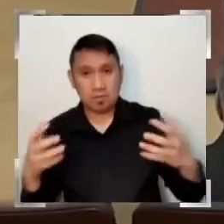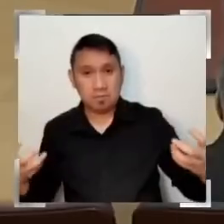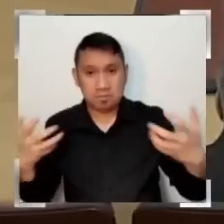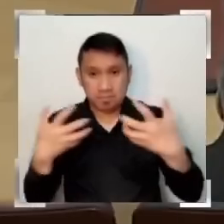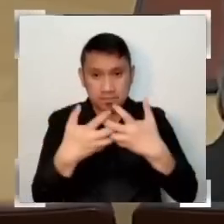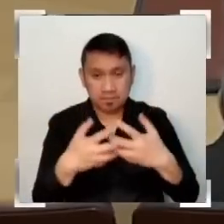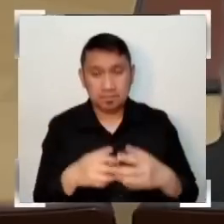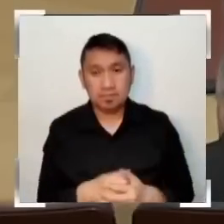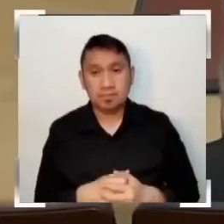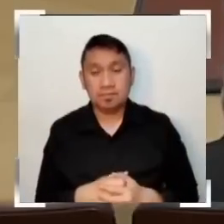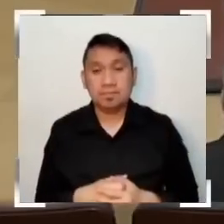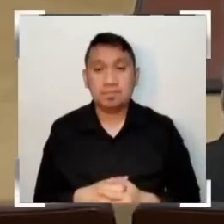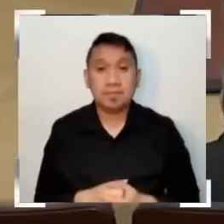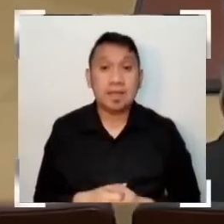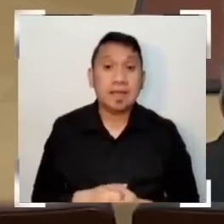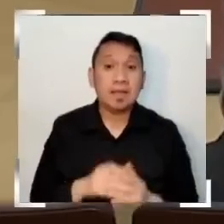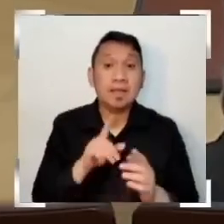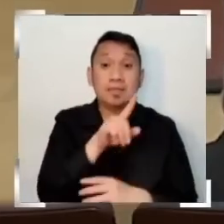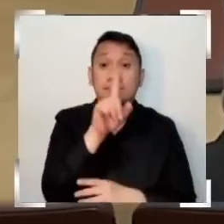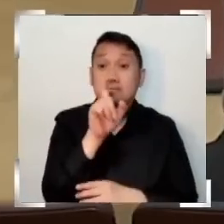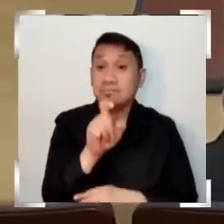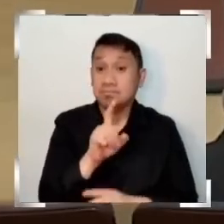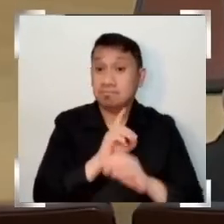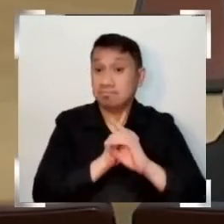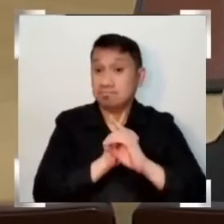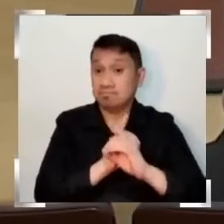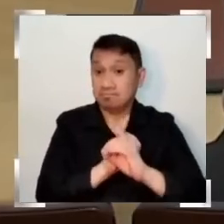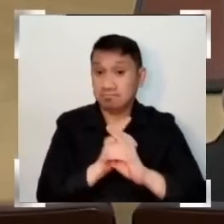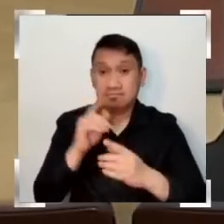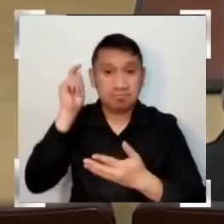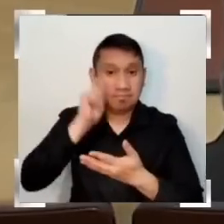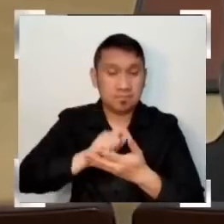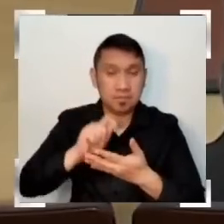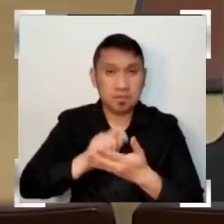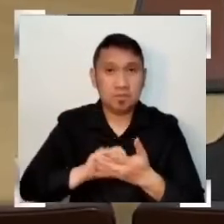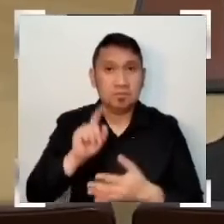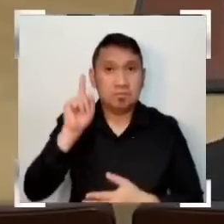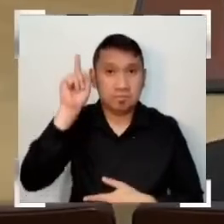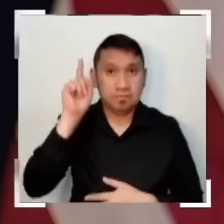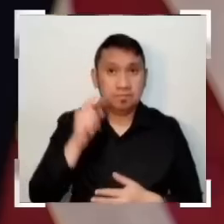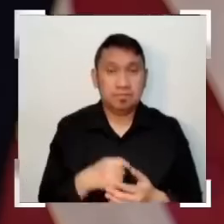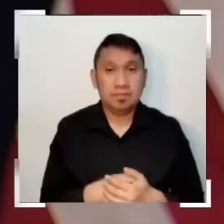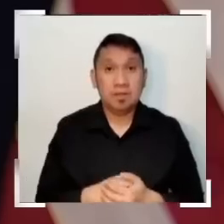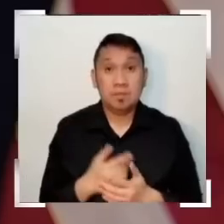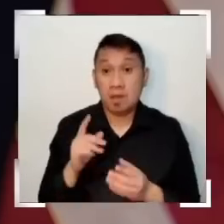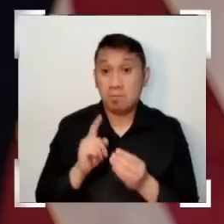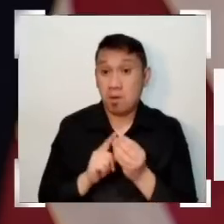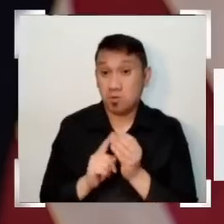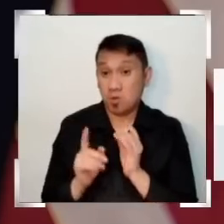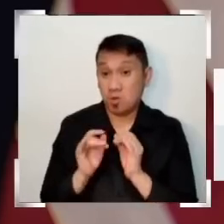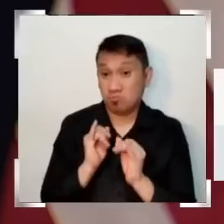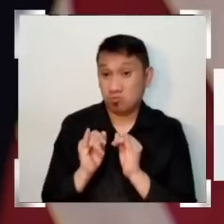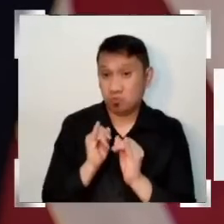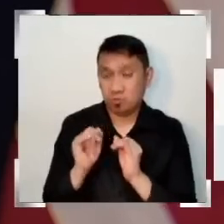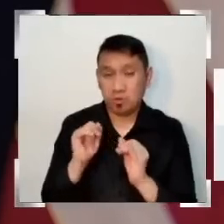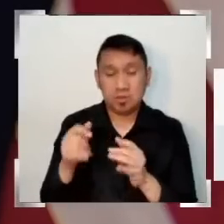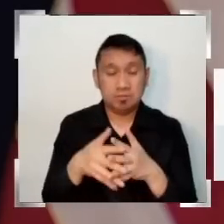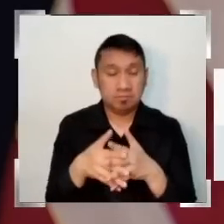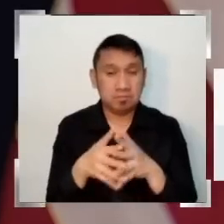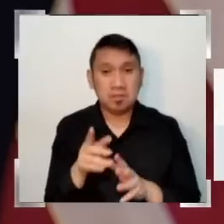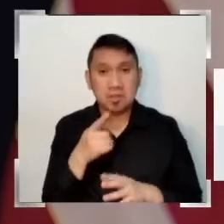Tinanong si Defense OIC Carlito Galvez Jr. sa 2+2 ministerial dialogue sa Amerika, wala raw bang agam-agam na